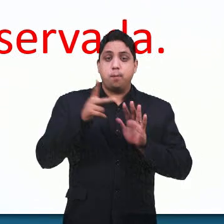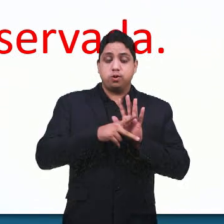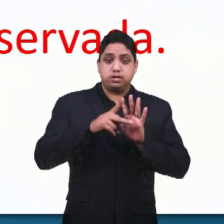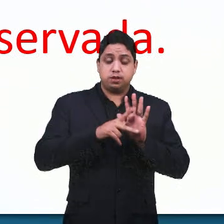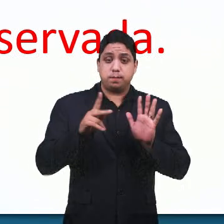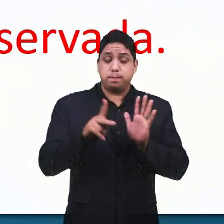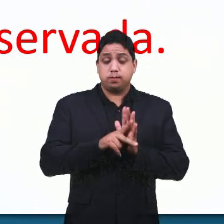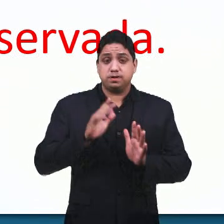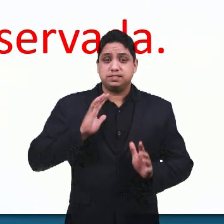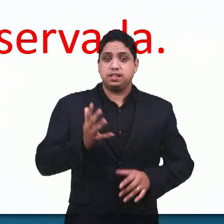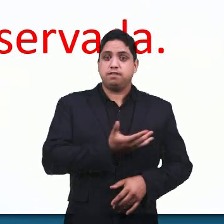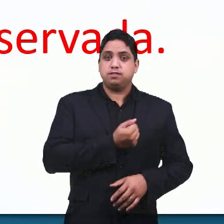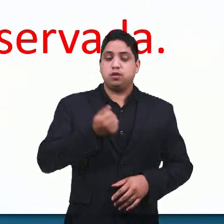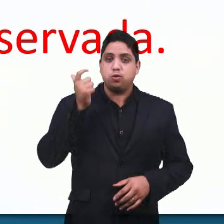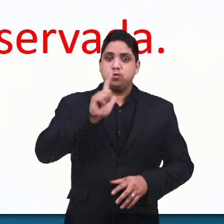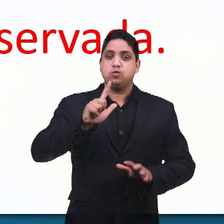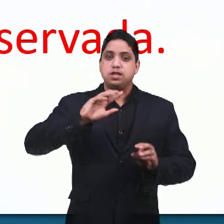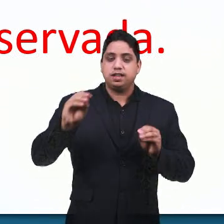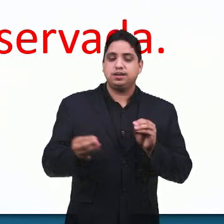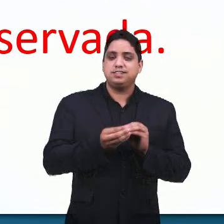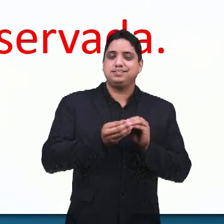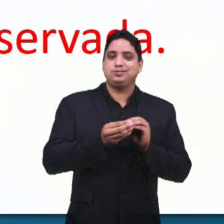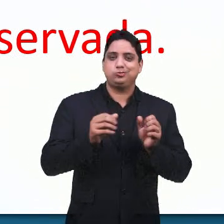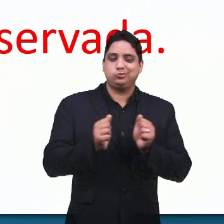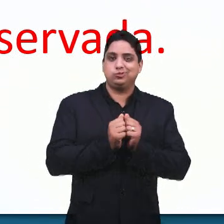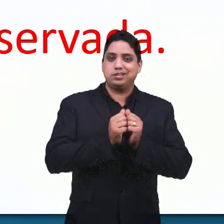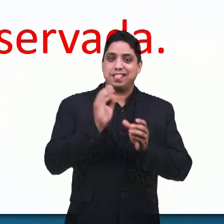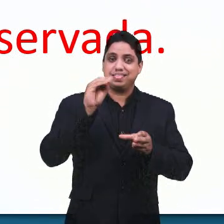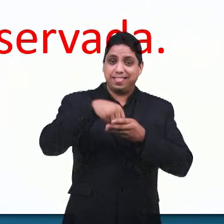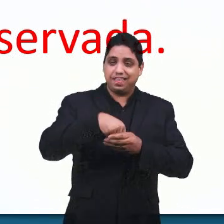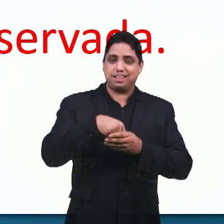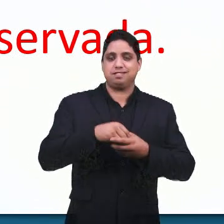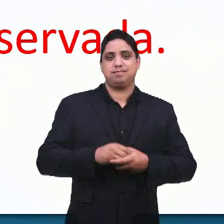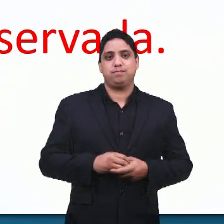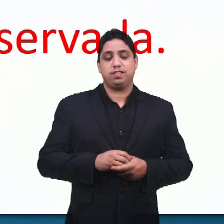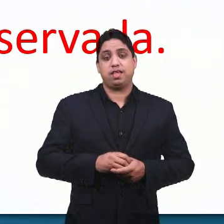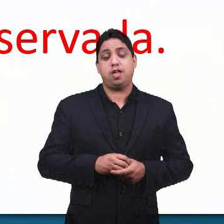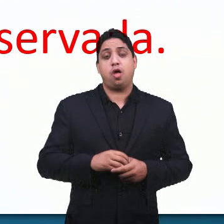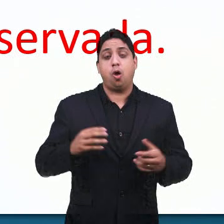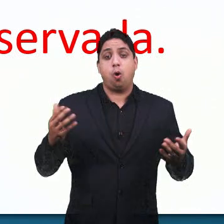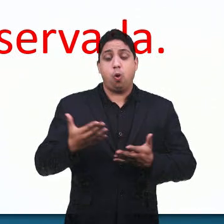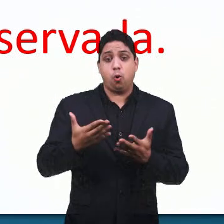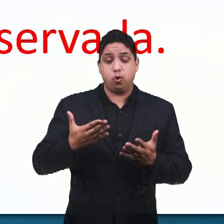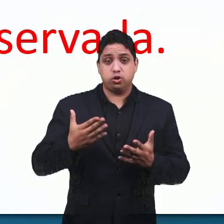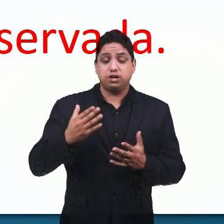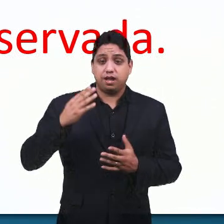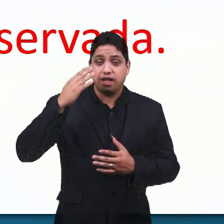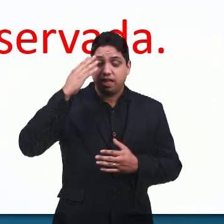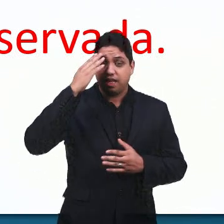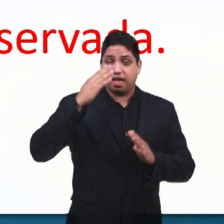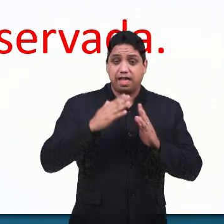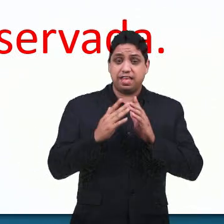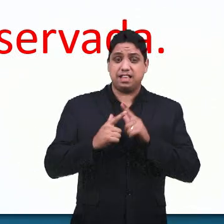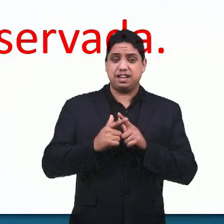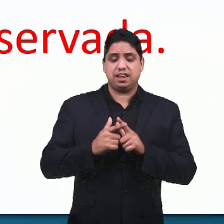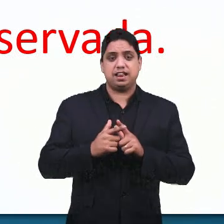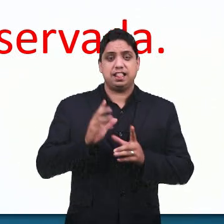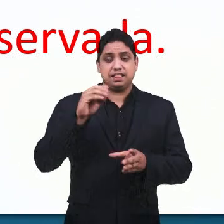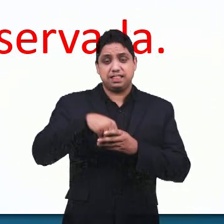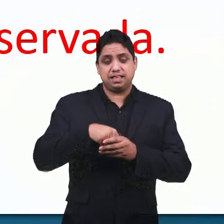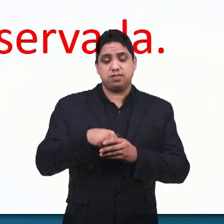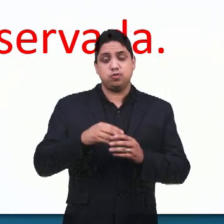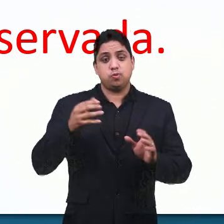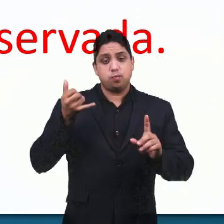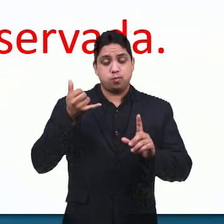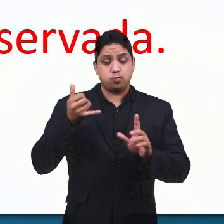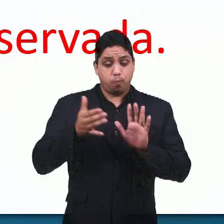Elle va être préservée. Ceux qui sont entrés dans ce projet, ils sont préservés, mes frères. Prophétiquement, l'Église aujourd'hui, elle